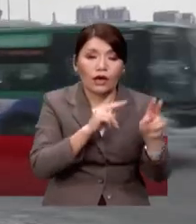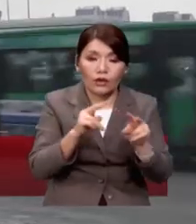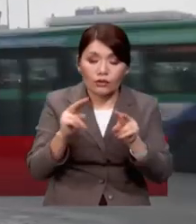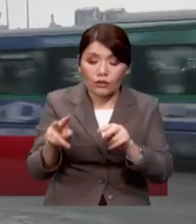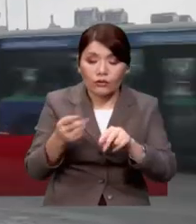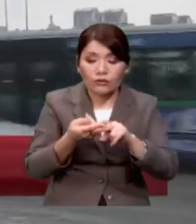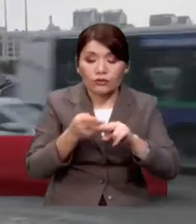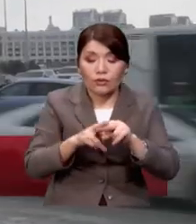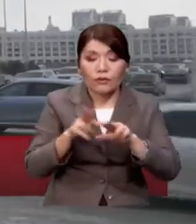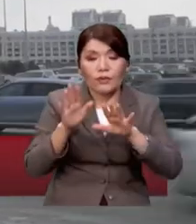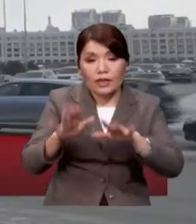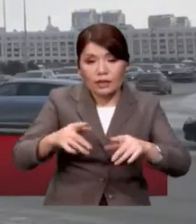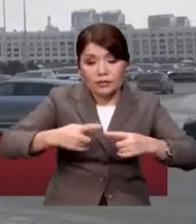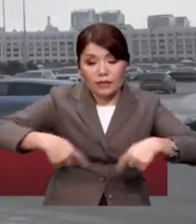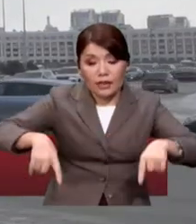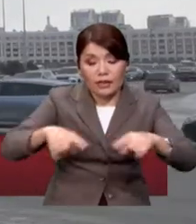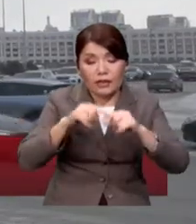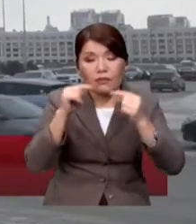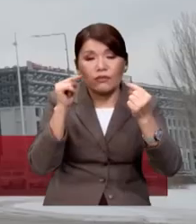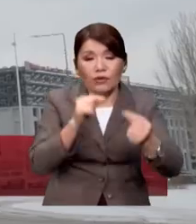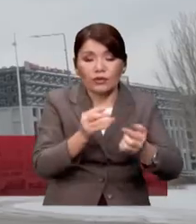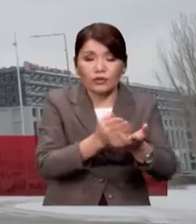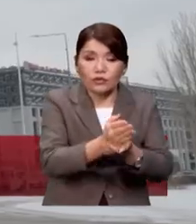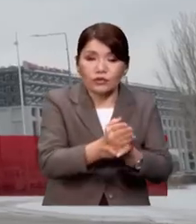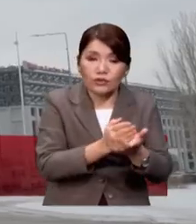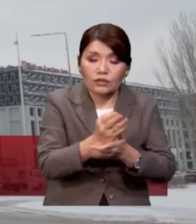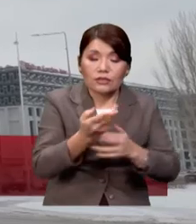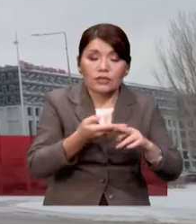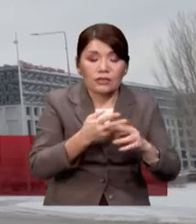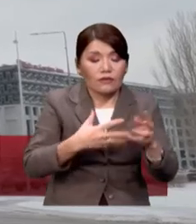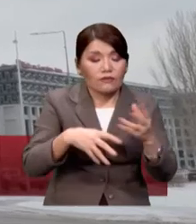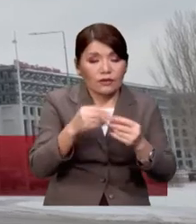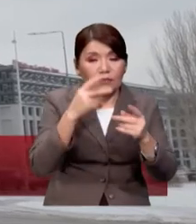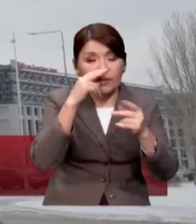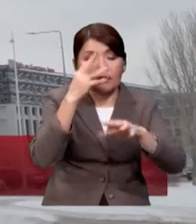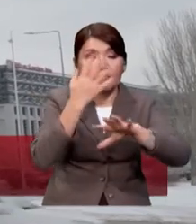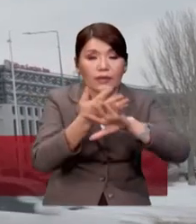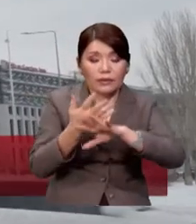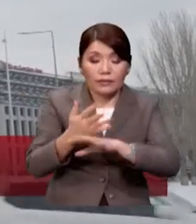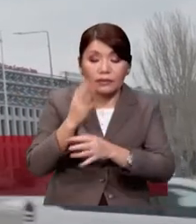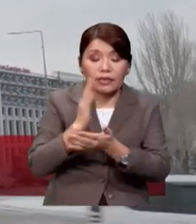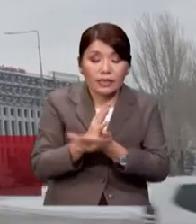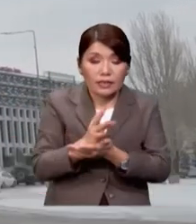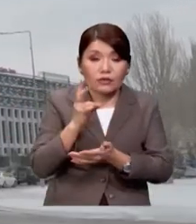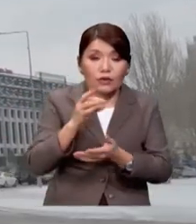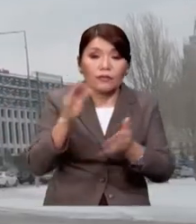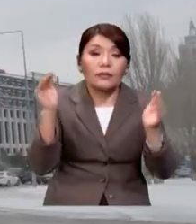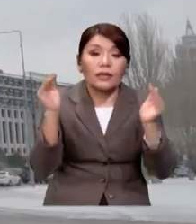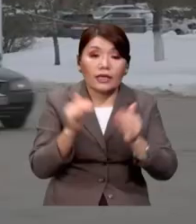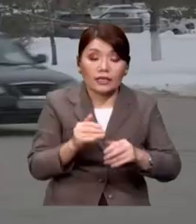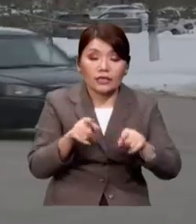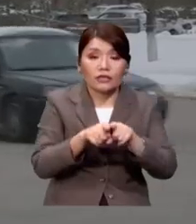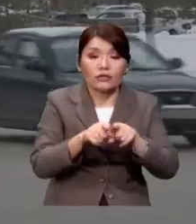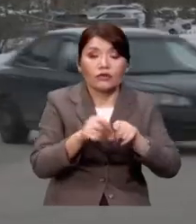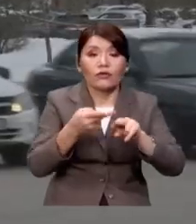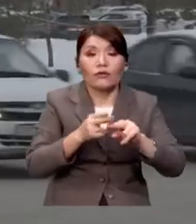словам представителей противопожарной службы, недочеты есть везде, однако нарушений в целом стало меньше, и они